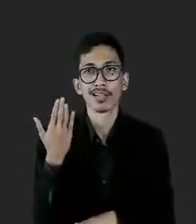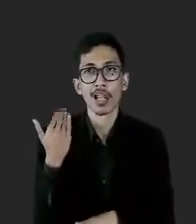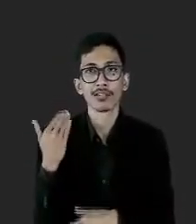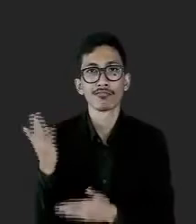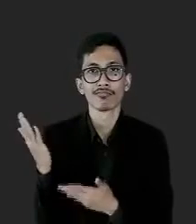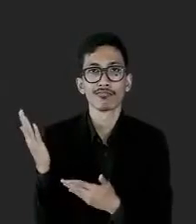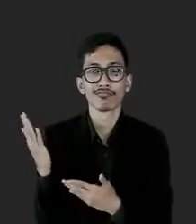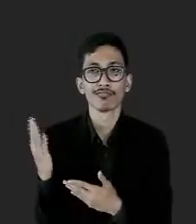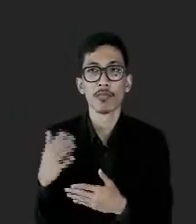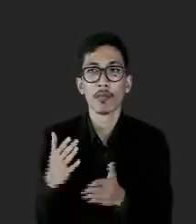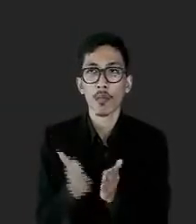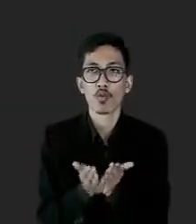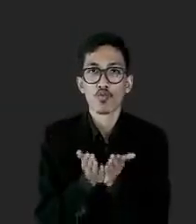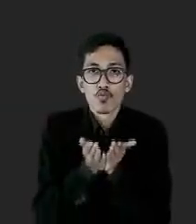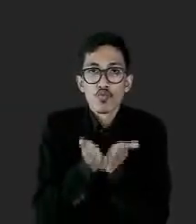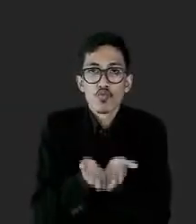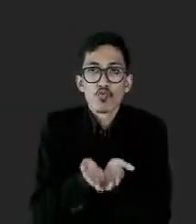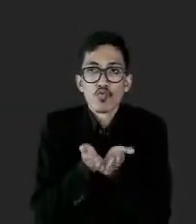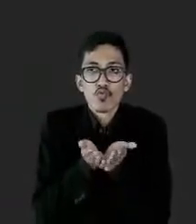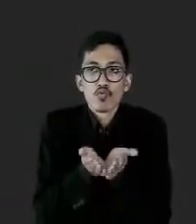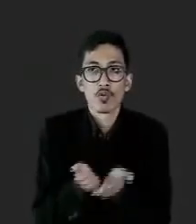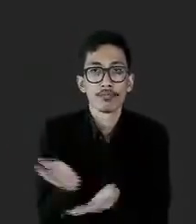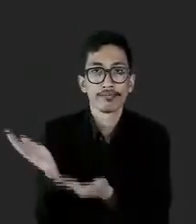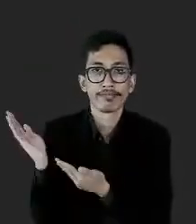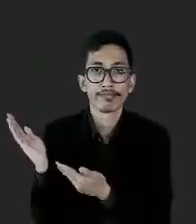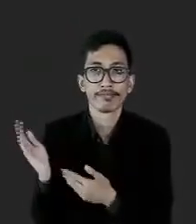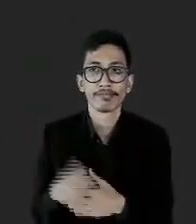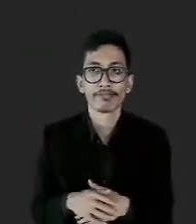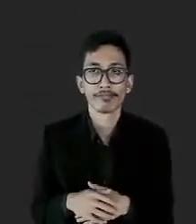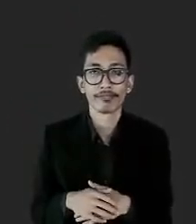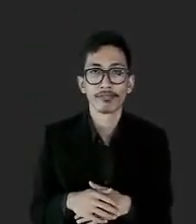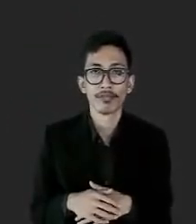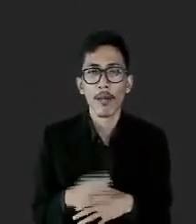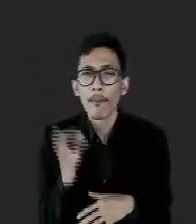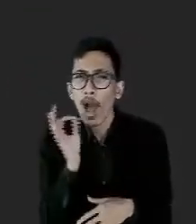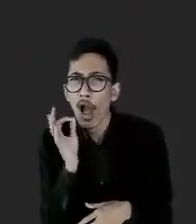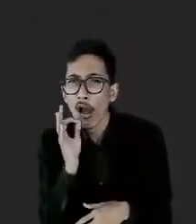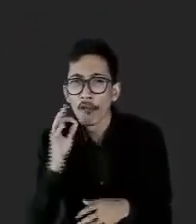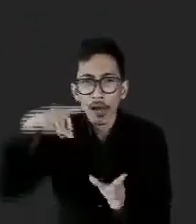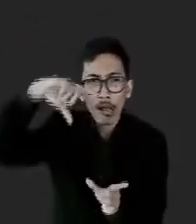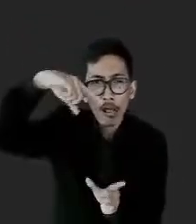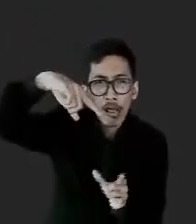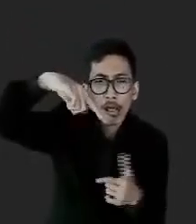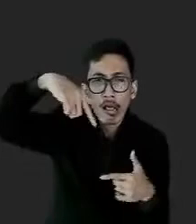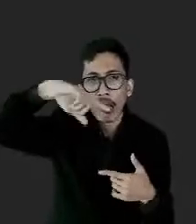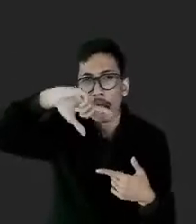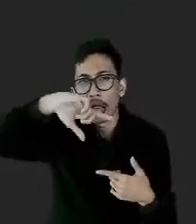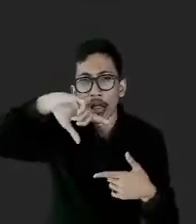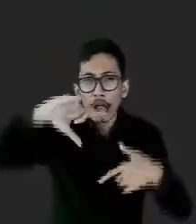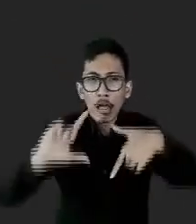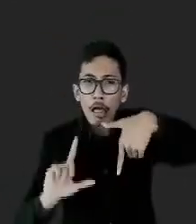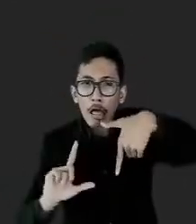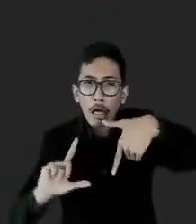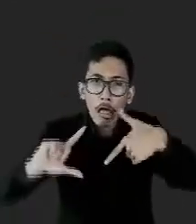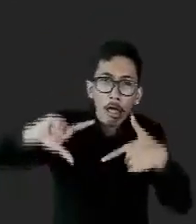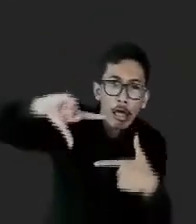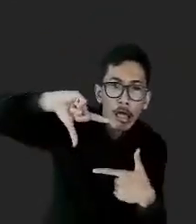Ini pesinnya, yeah, perahunya. Yohan terbalik, Yohan, landscape-nya. Mungkin bisa posisinya